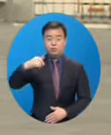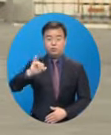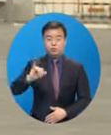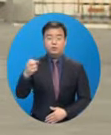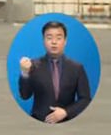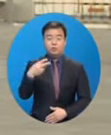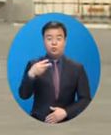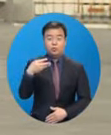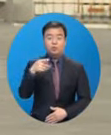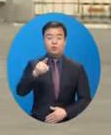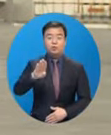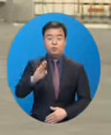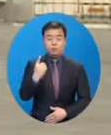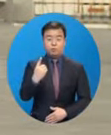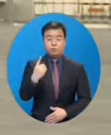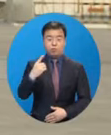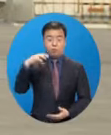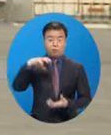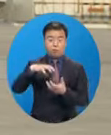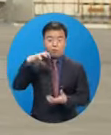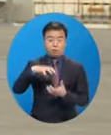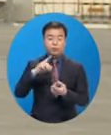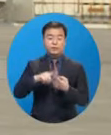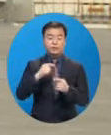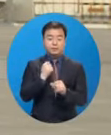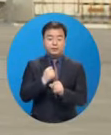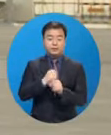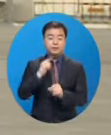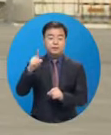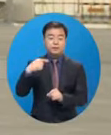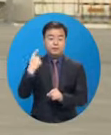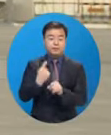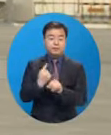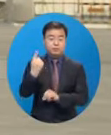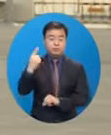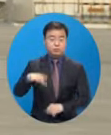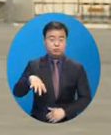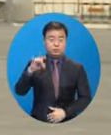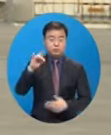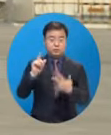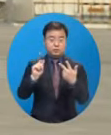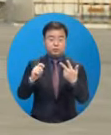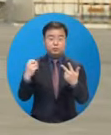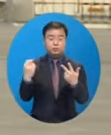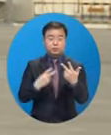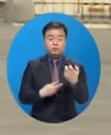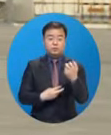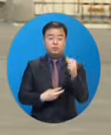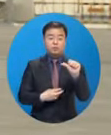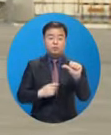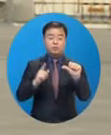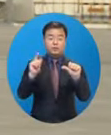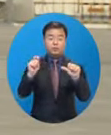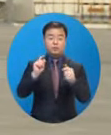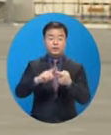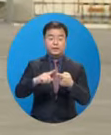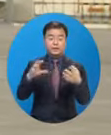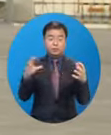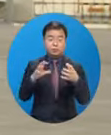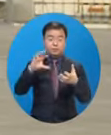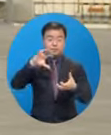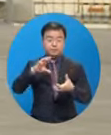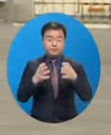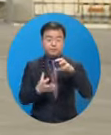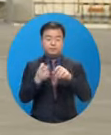시험이 이루어지고 그다음에 내년 초가 되면은 7톤 및 75톤에 대한 조립체의 시험, 그러니까